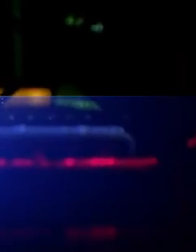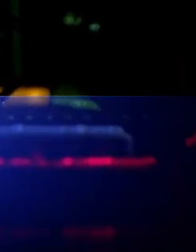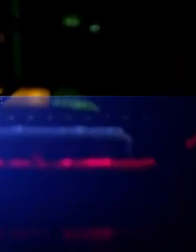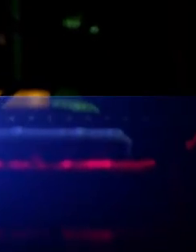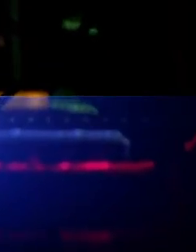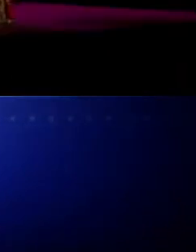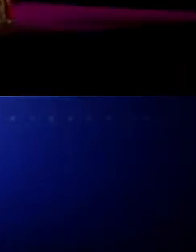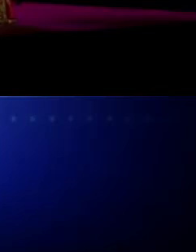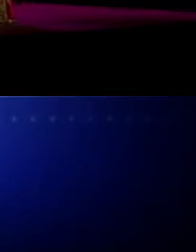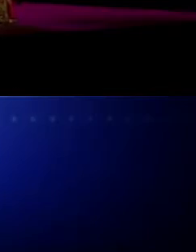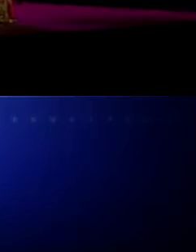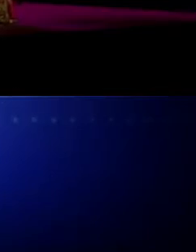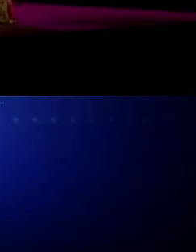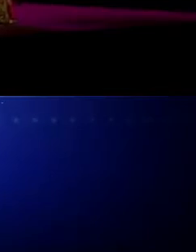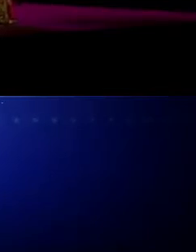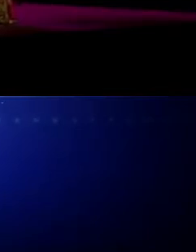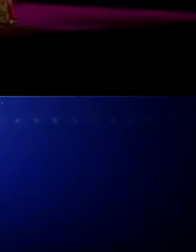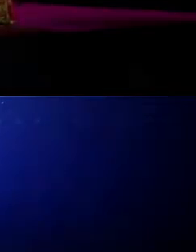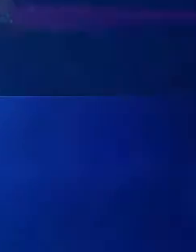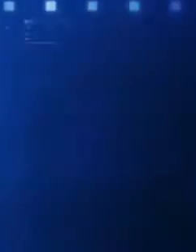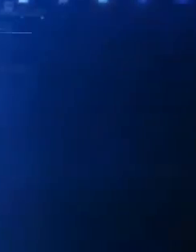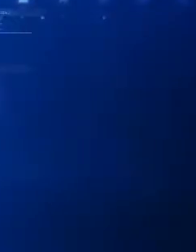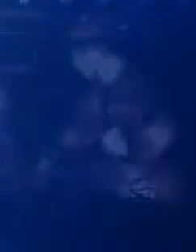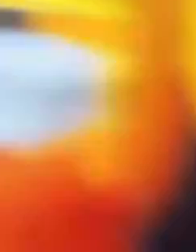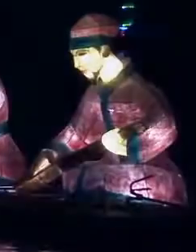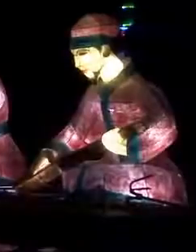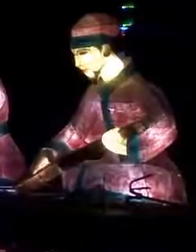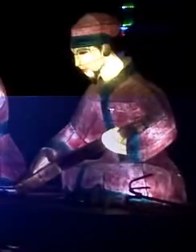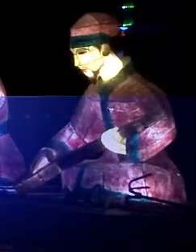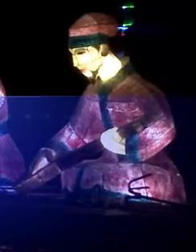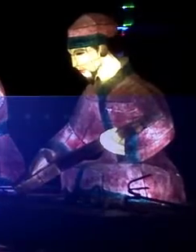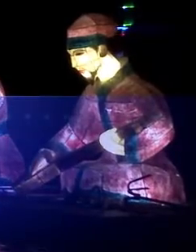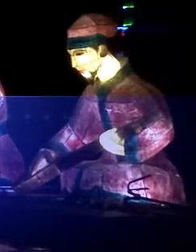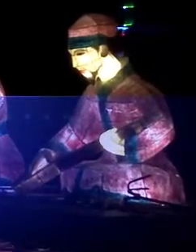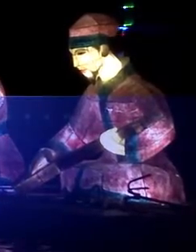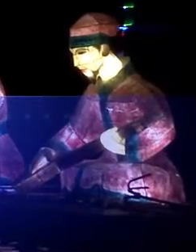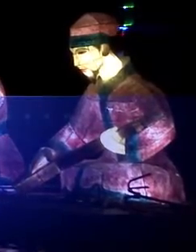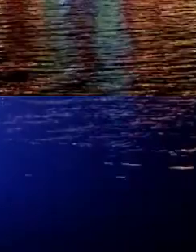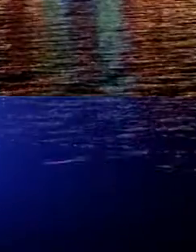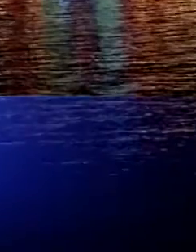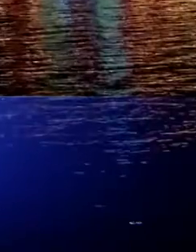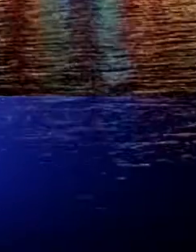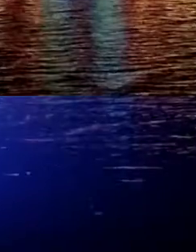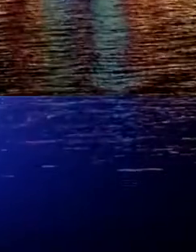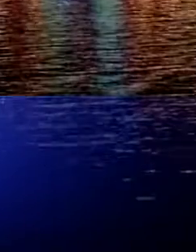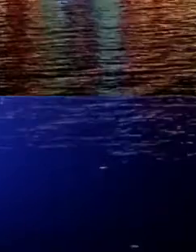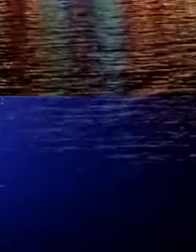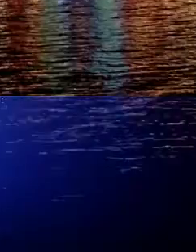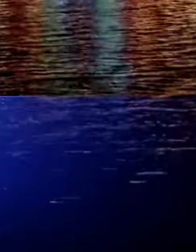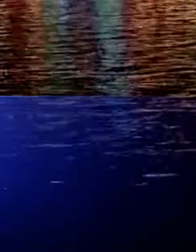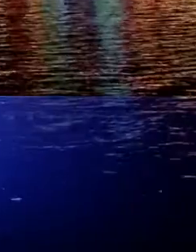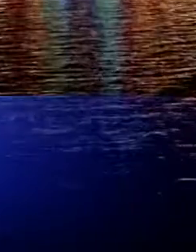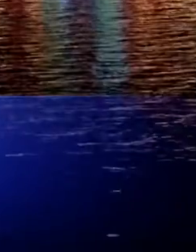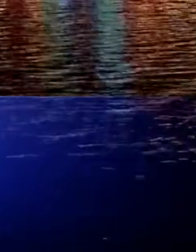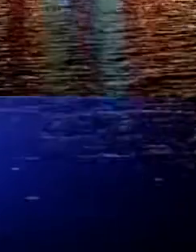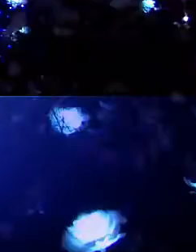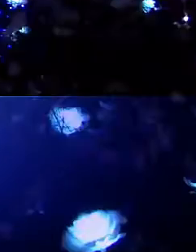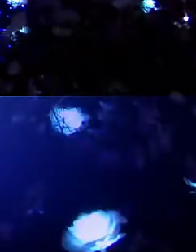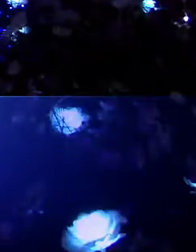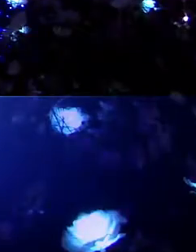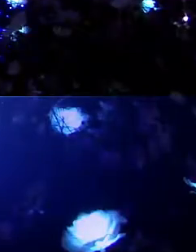프로그램이 관광객들에게 큰 호응을 얻고 있습니다. 백제문화제 행사장에 형형색색의 꽃으로 물든